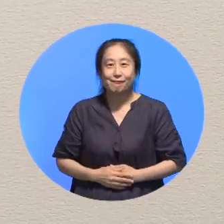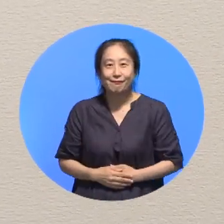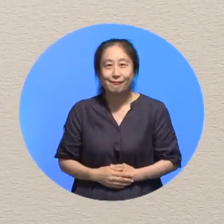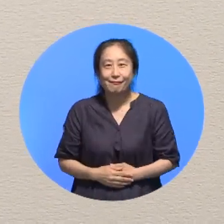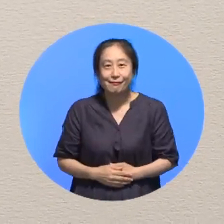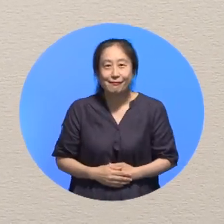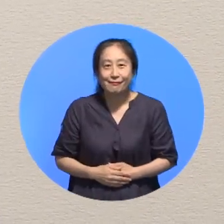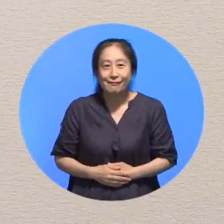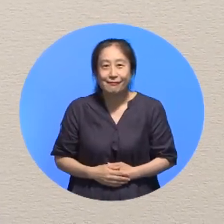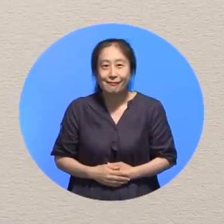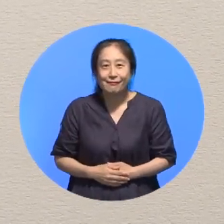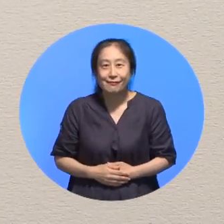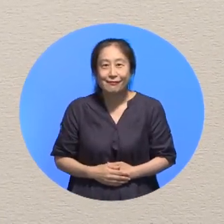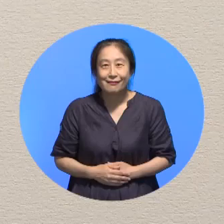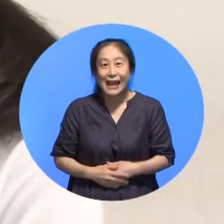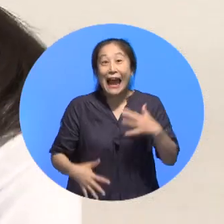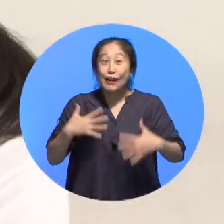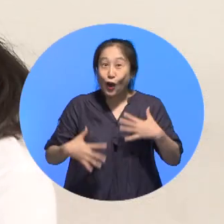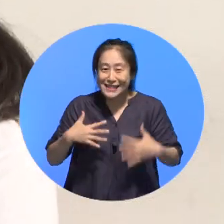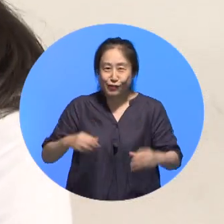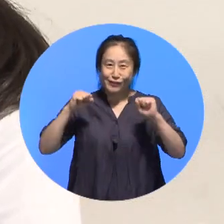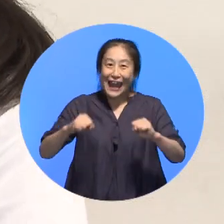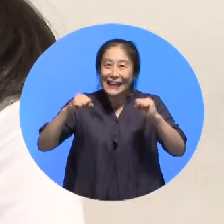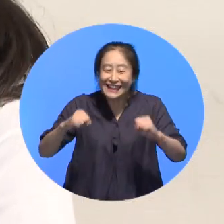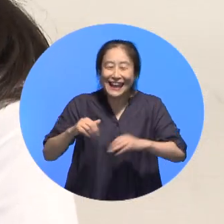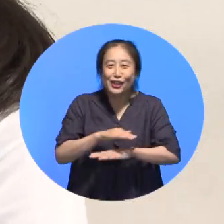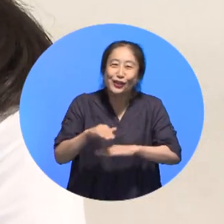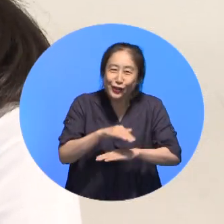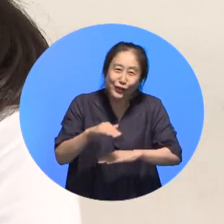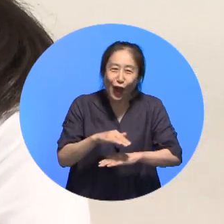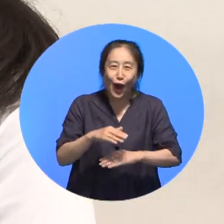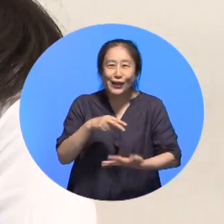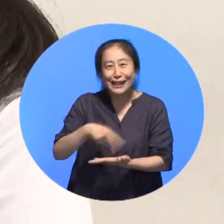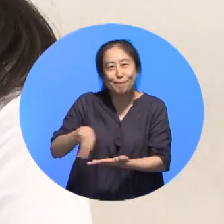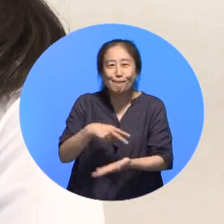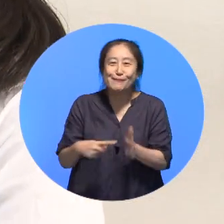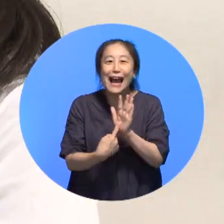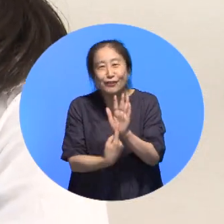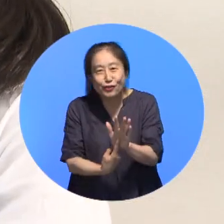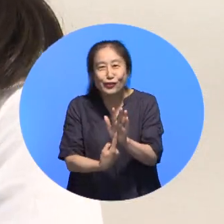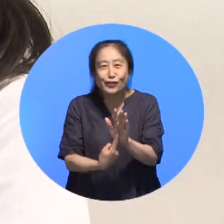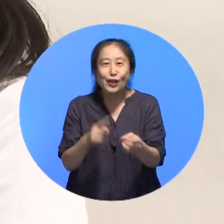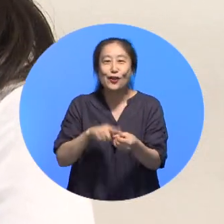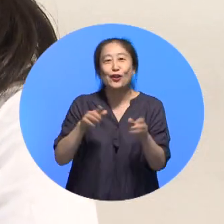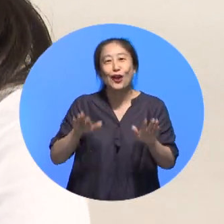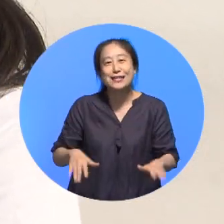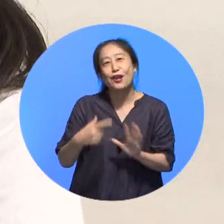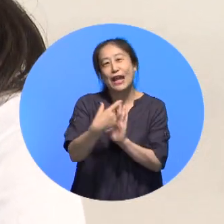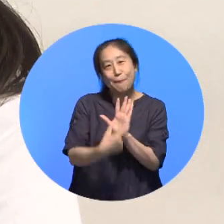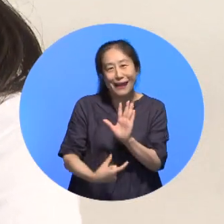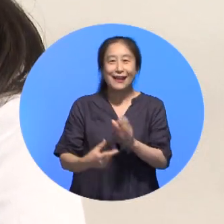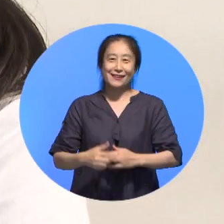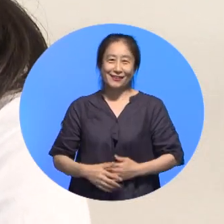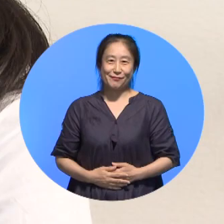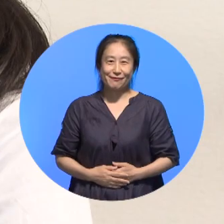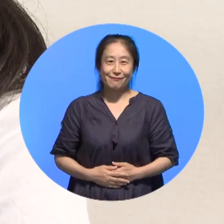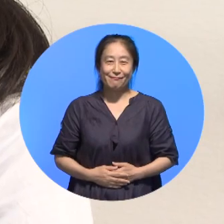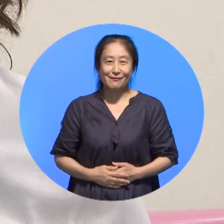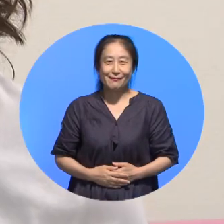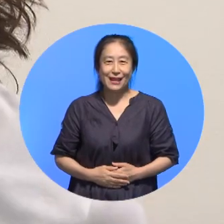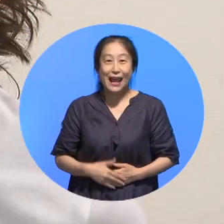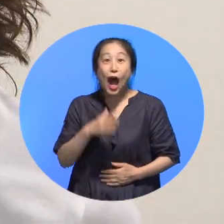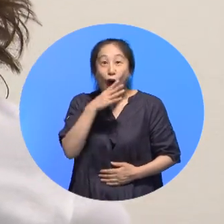させてもらってます楽しく元気にキトに踊ることが今年のテーマ